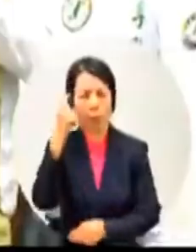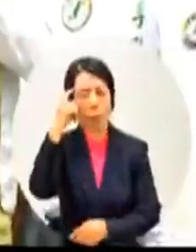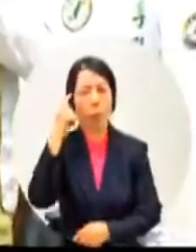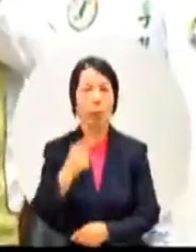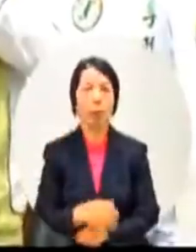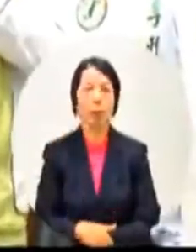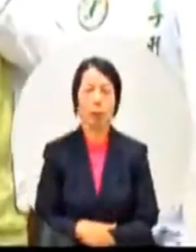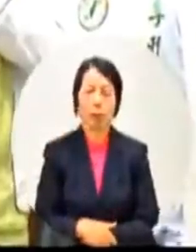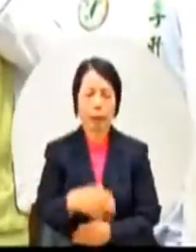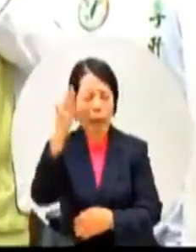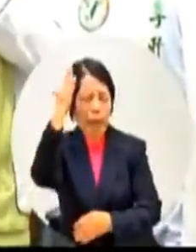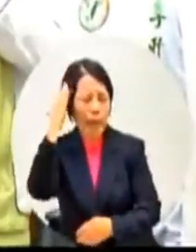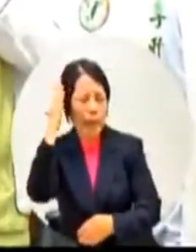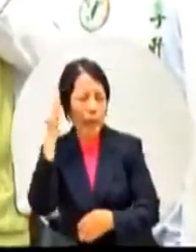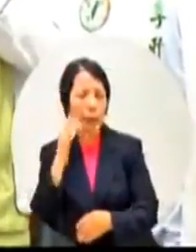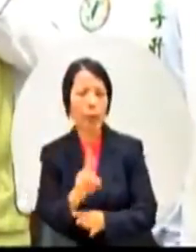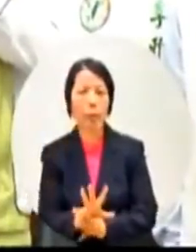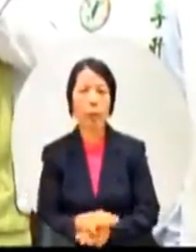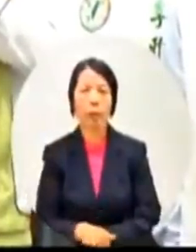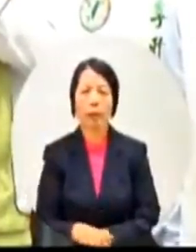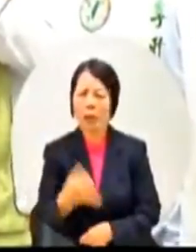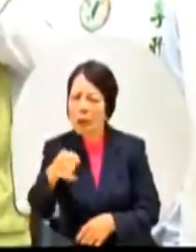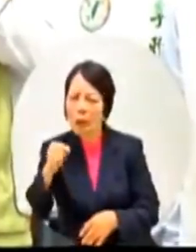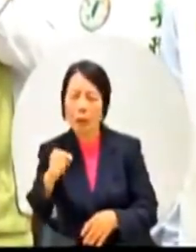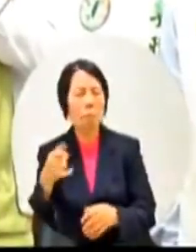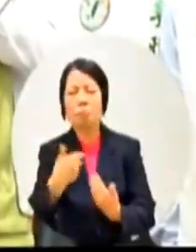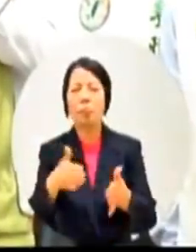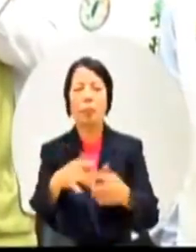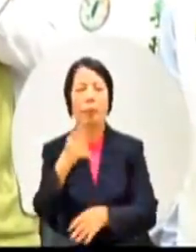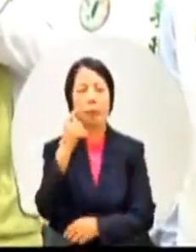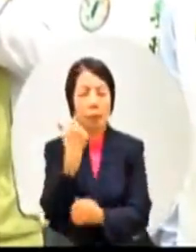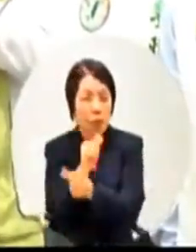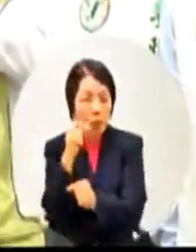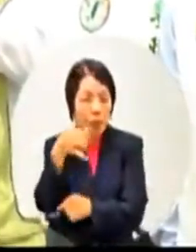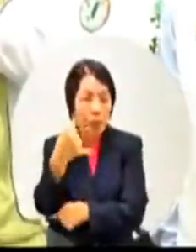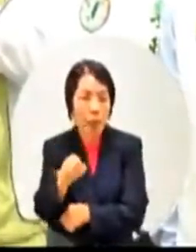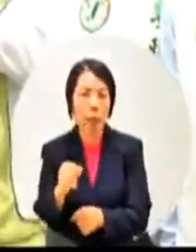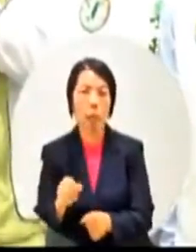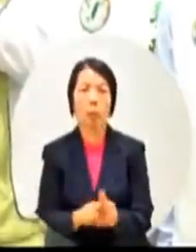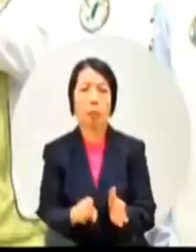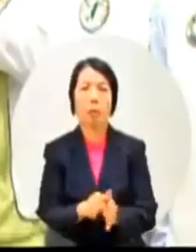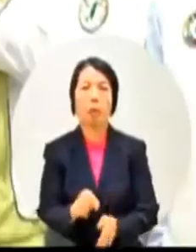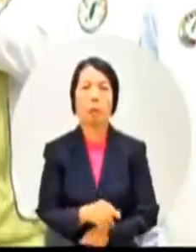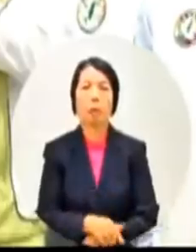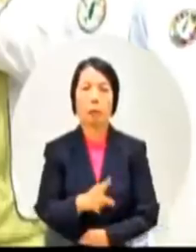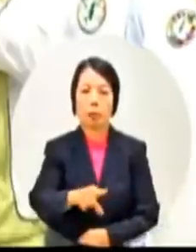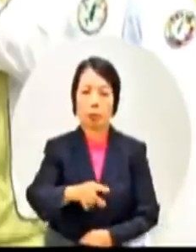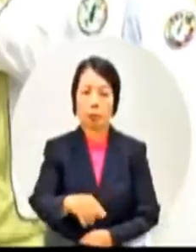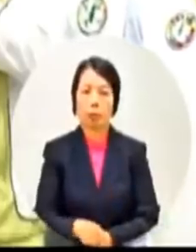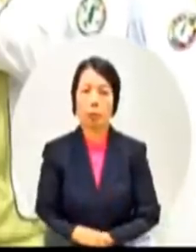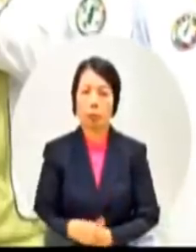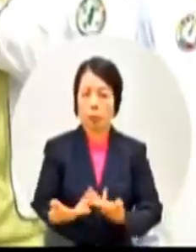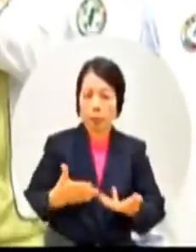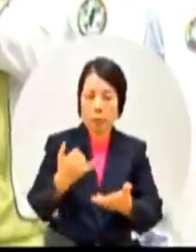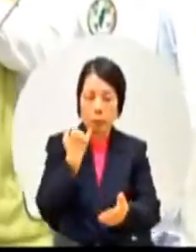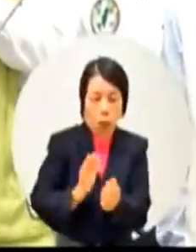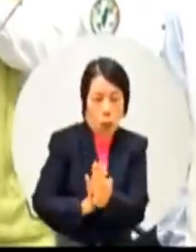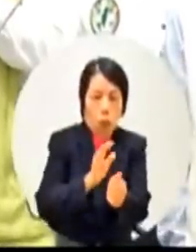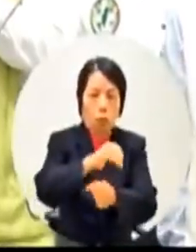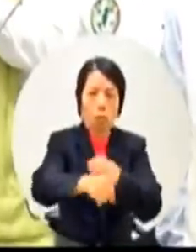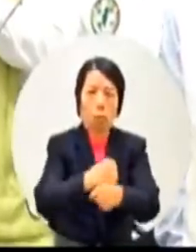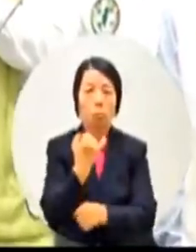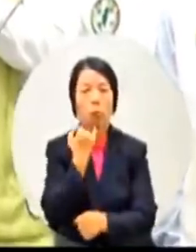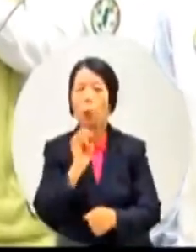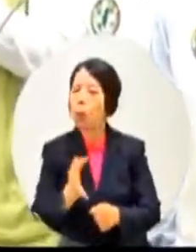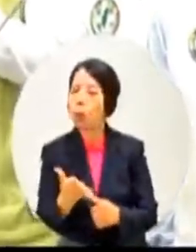请坐， 好不好？ 我告诉你，如果你不考虑到这个部分的时候，你就会造成很多的社会问题。 一定可以推动的，为什么不能推动？这个事情是非常好